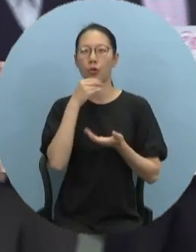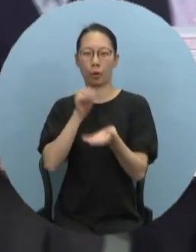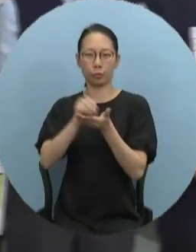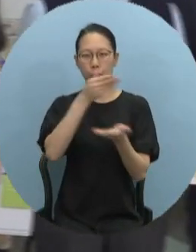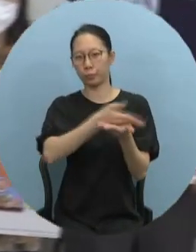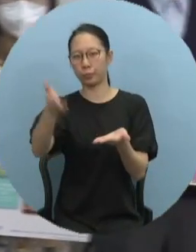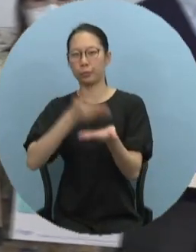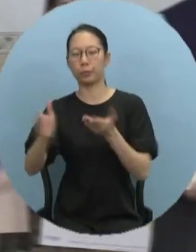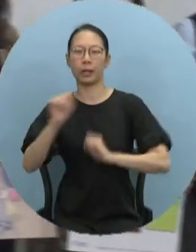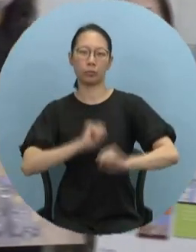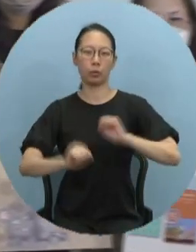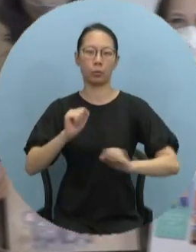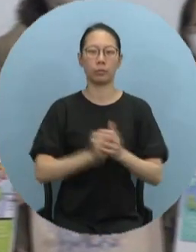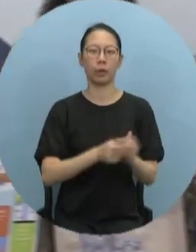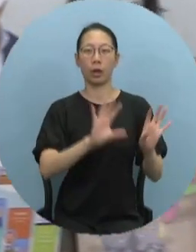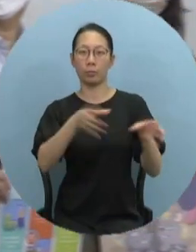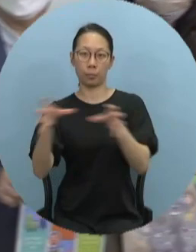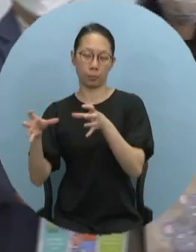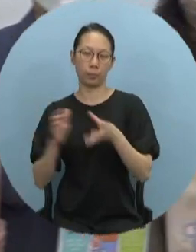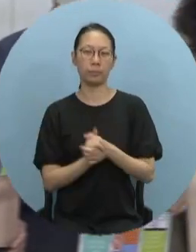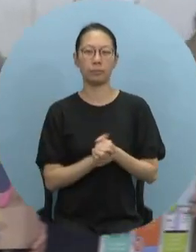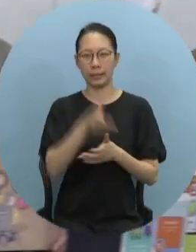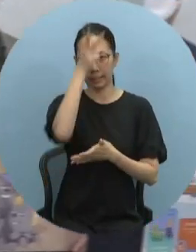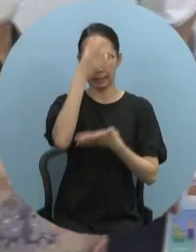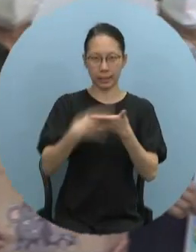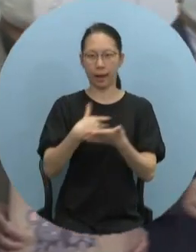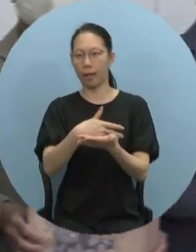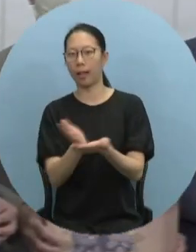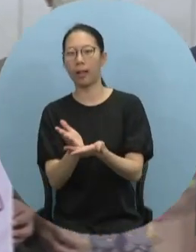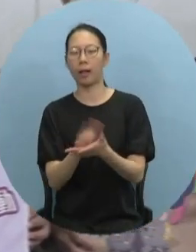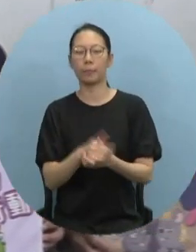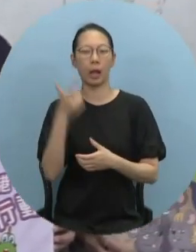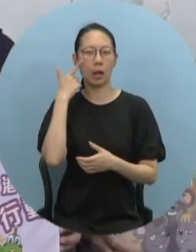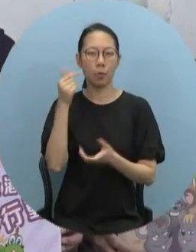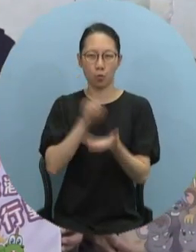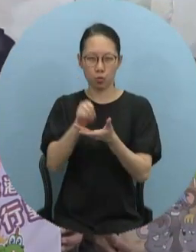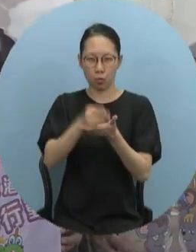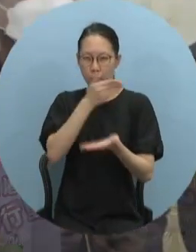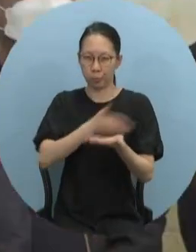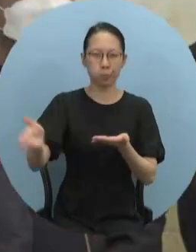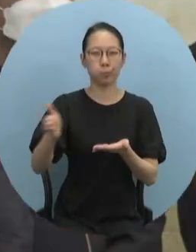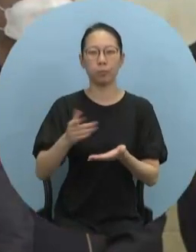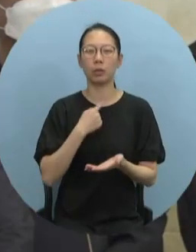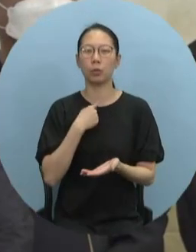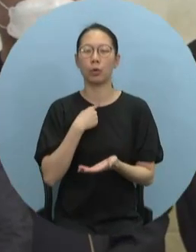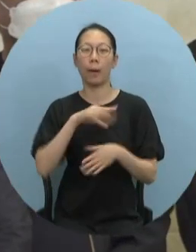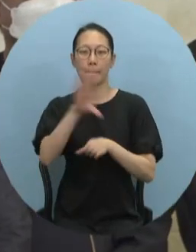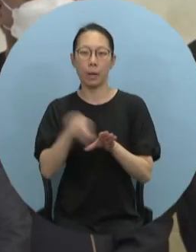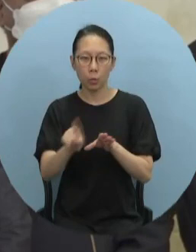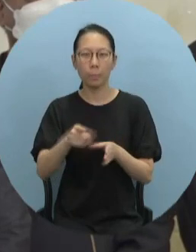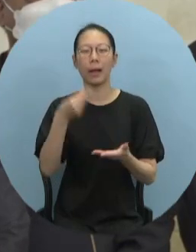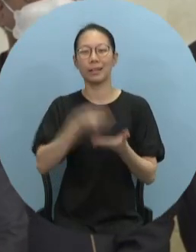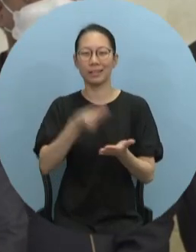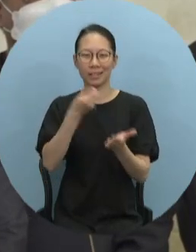動，咁各個部門咧係會採取多項嘅措施嚟到提升滅鼠嘅成效，包括咧喺街市